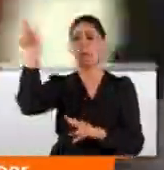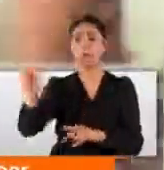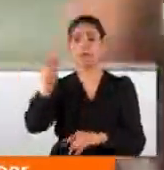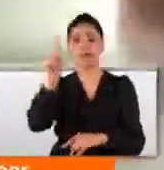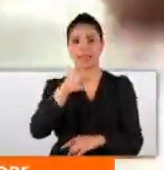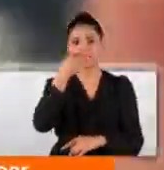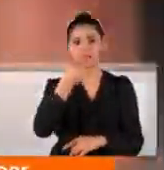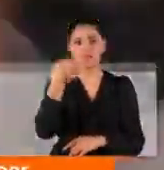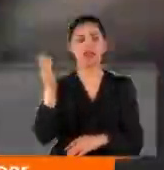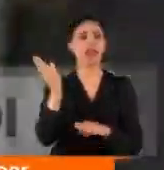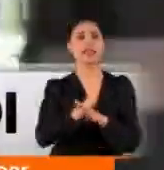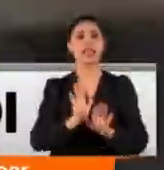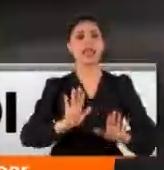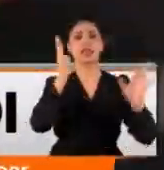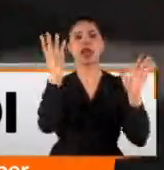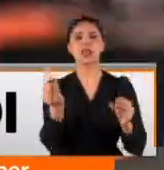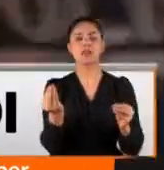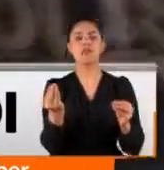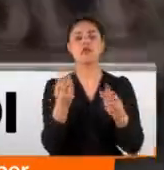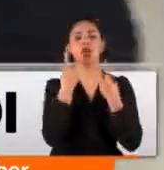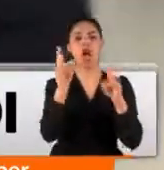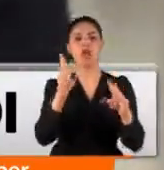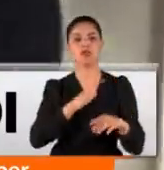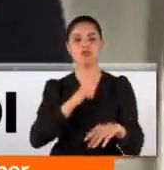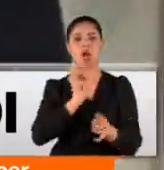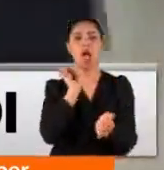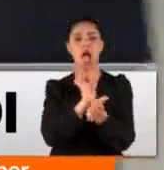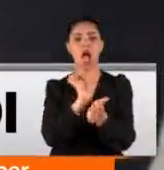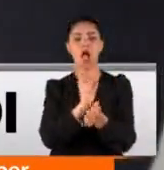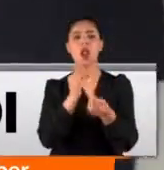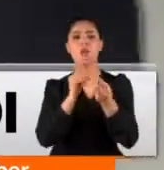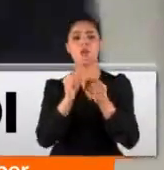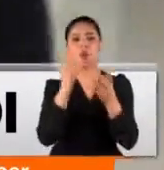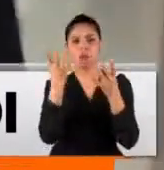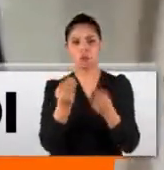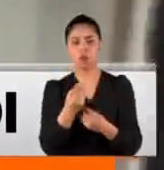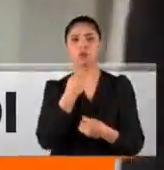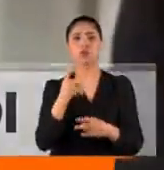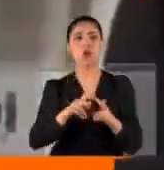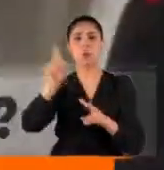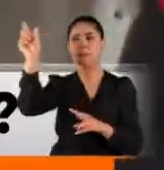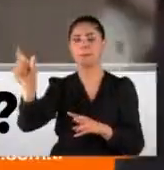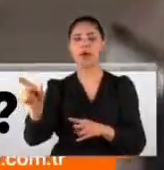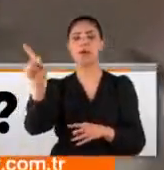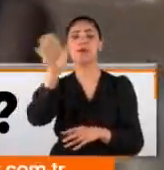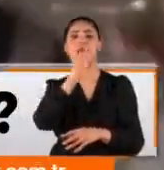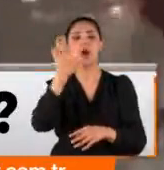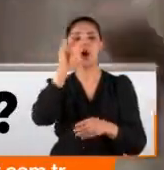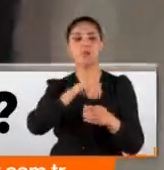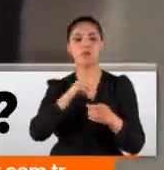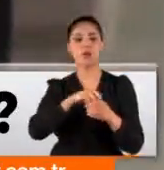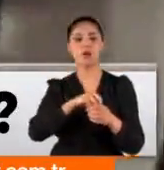Aydın'ın ilk ifadesinde neden teslim olduğunu ortaya koydu ailesinde sorunlar yaşadığını öne süren Aydın yurtdışında